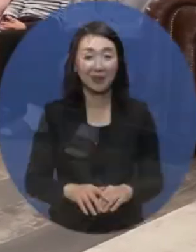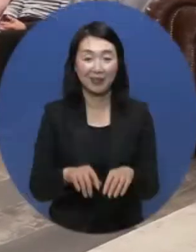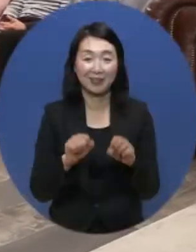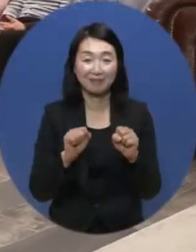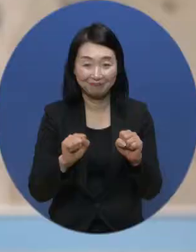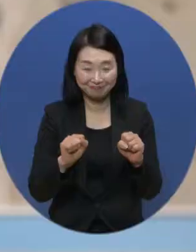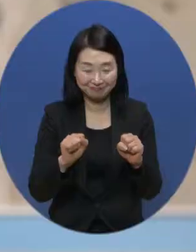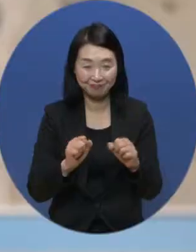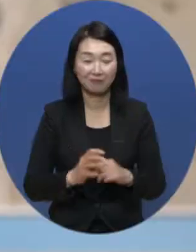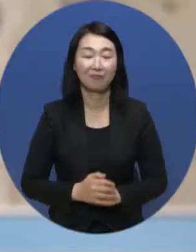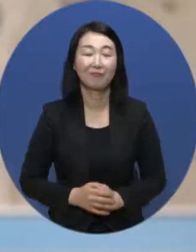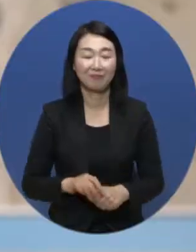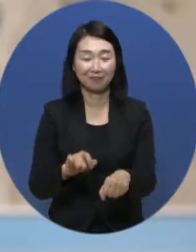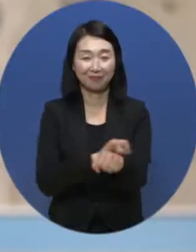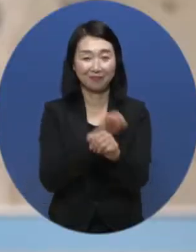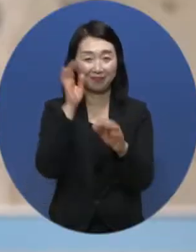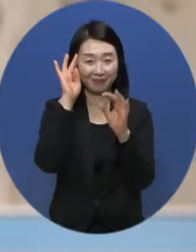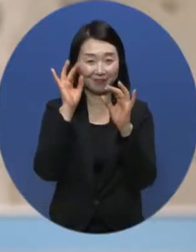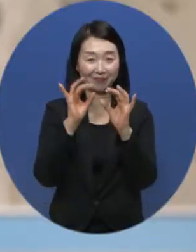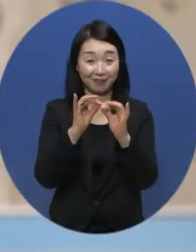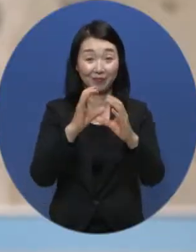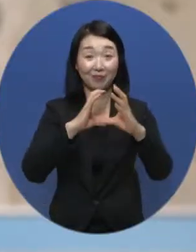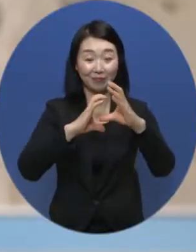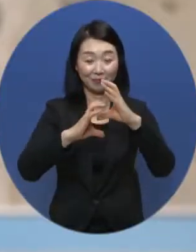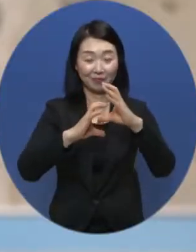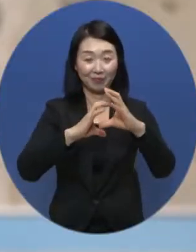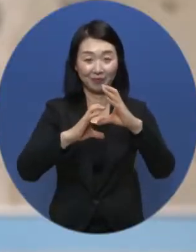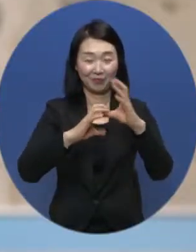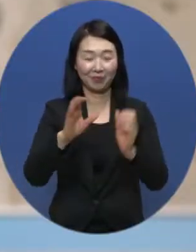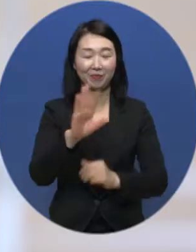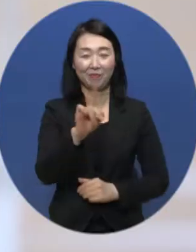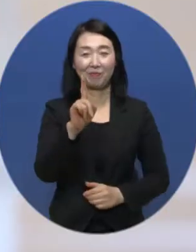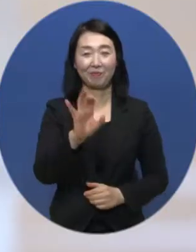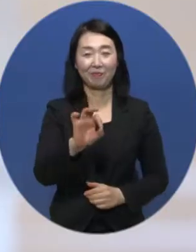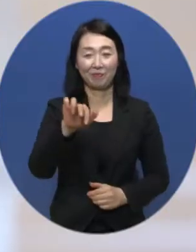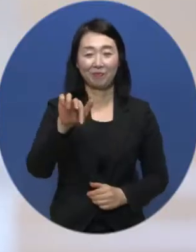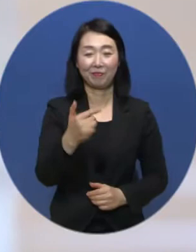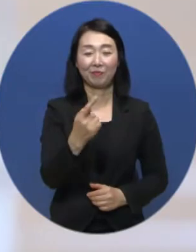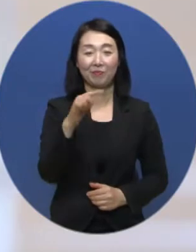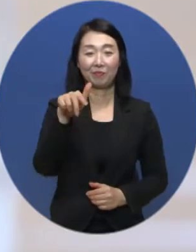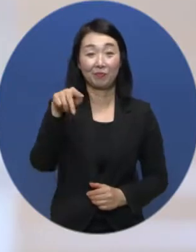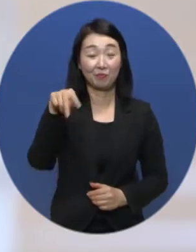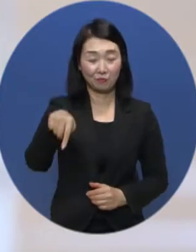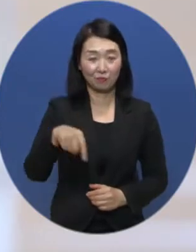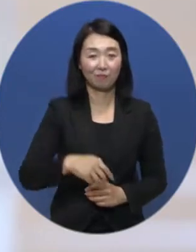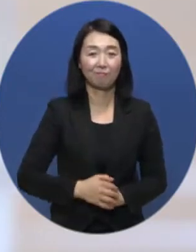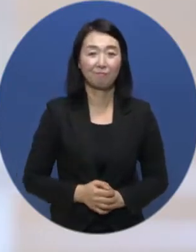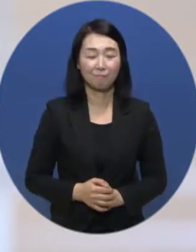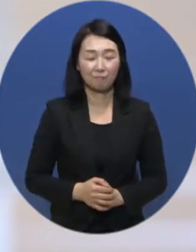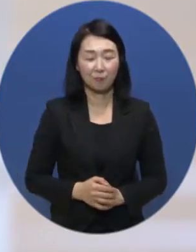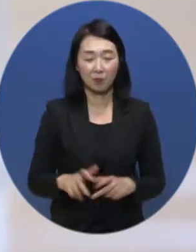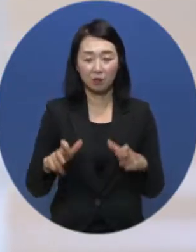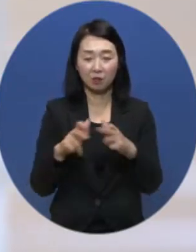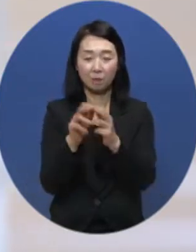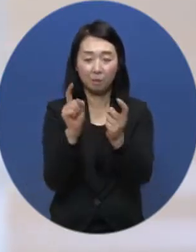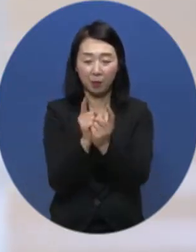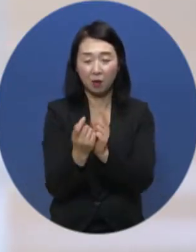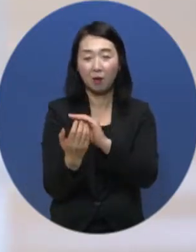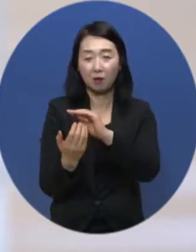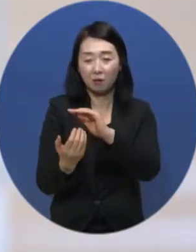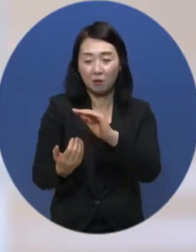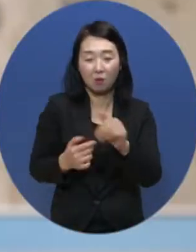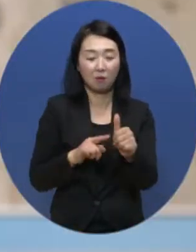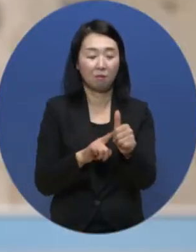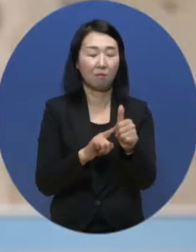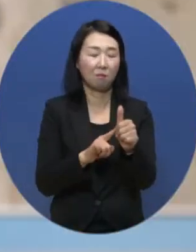안녕하세요. 특별한 공감, 대화, 방초록입니다. 장애를 입기 전 그는요, 하고 싶은 일도